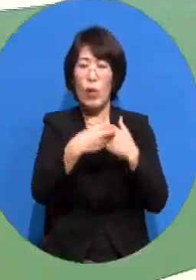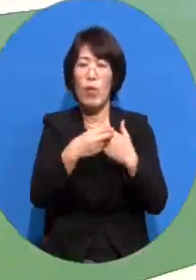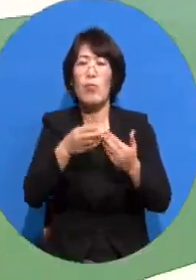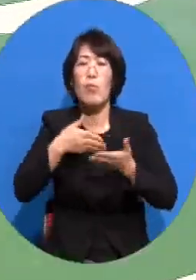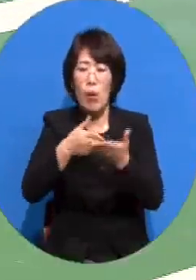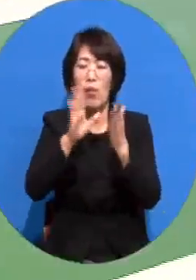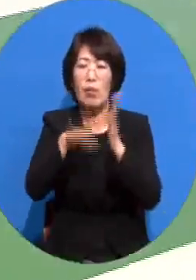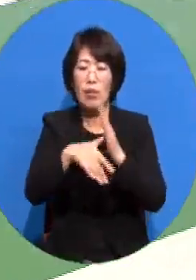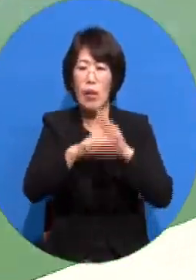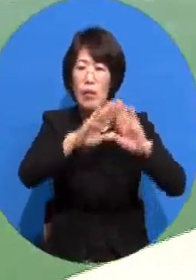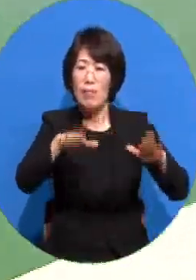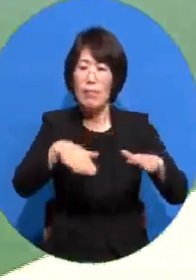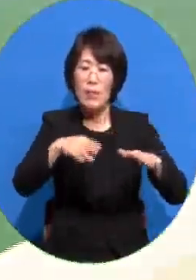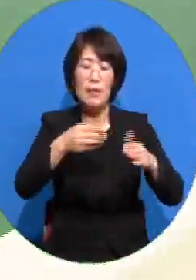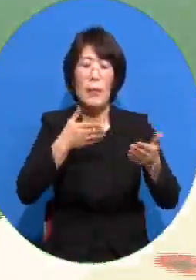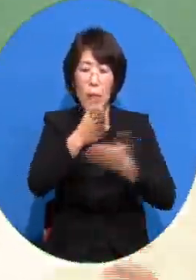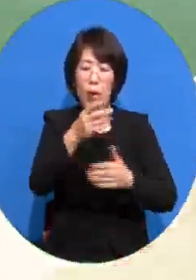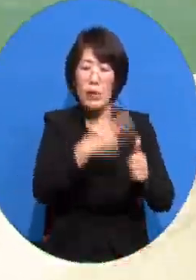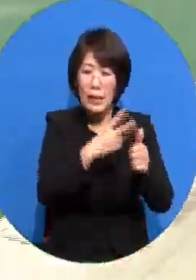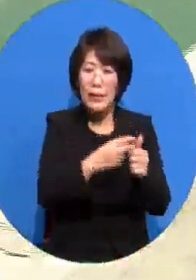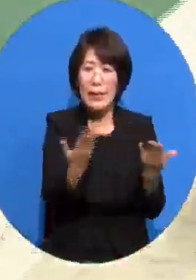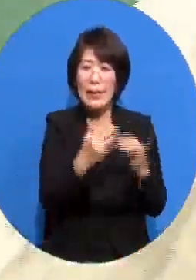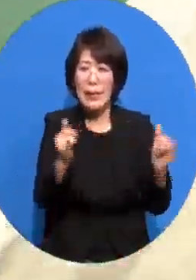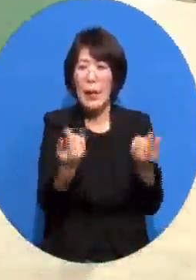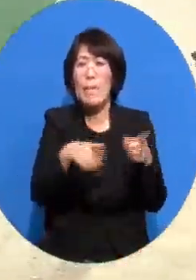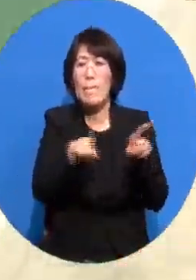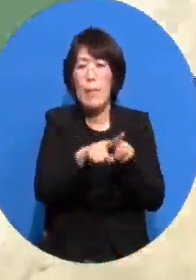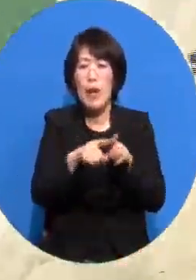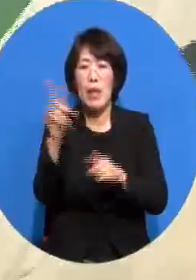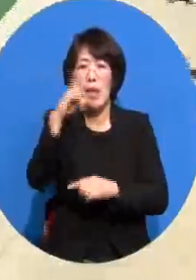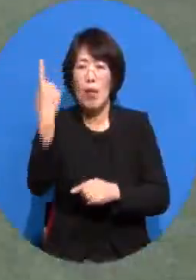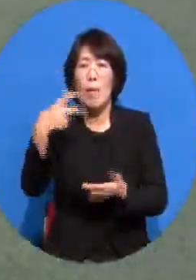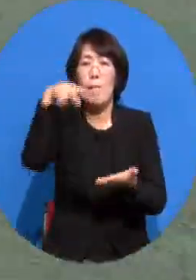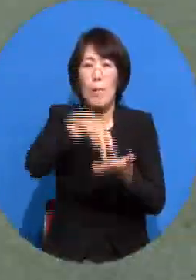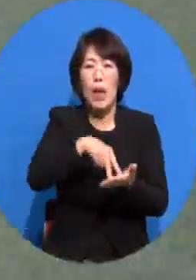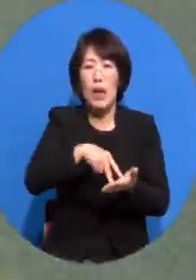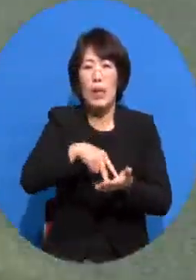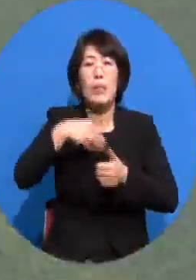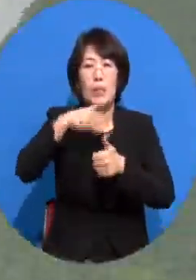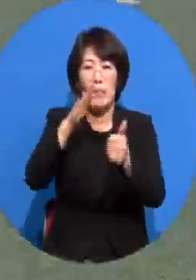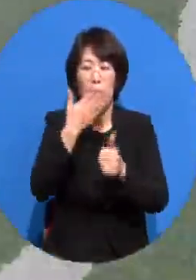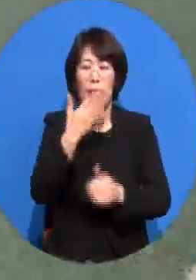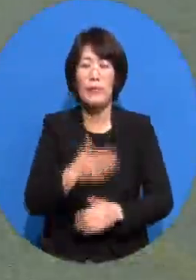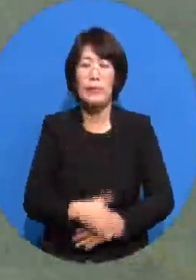요청 때 전문의를 포함한 응급치료 지니 함께 탑승해 출동합니다